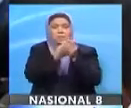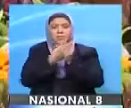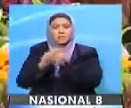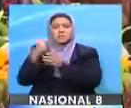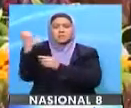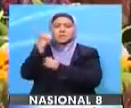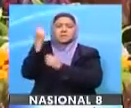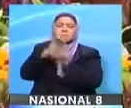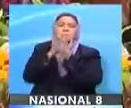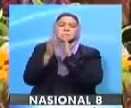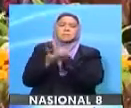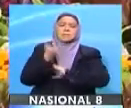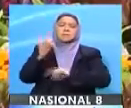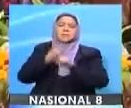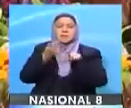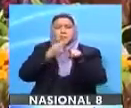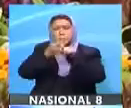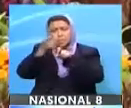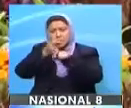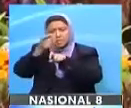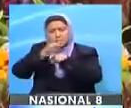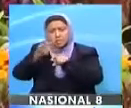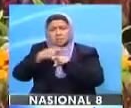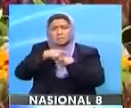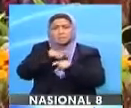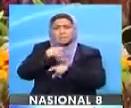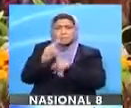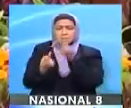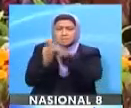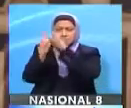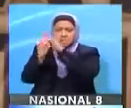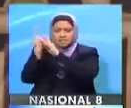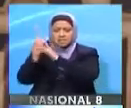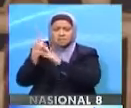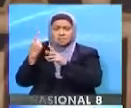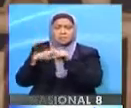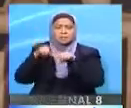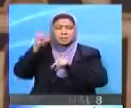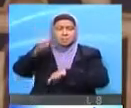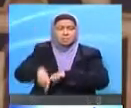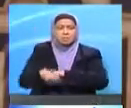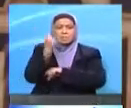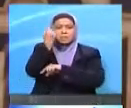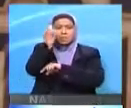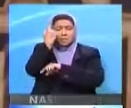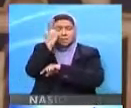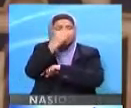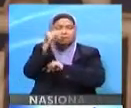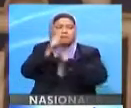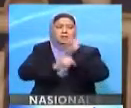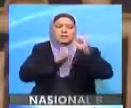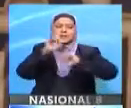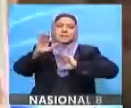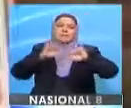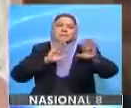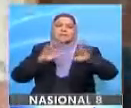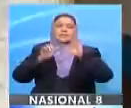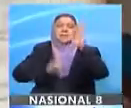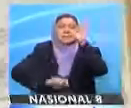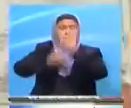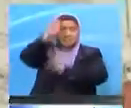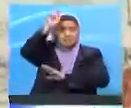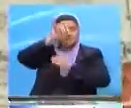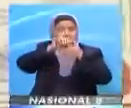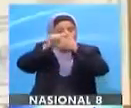bahan pertaruhan dengan pelbagai isu memerlukan kefahaman dan sikap toleransi yang tinggi. Pada masa sama, pemimpin di semua peringkat